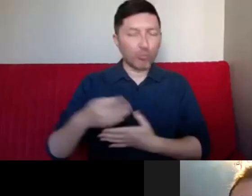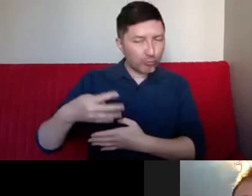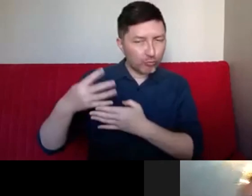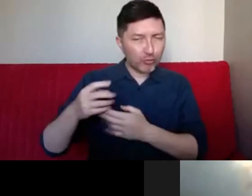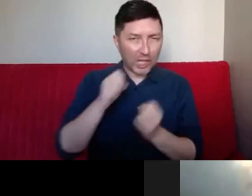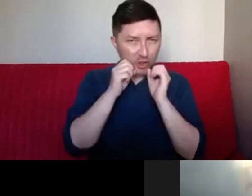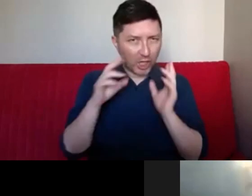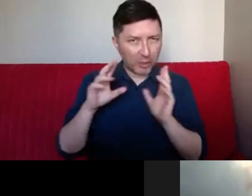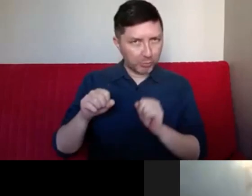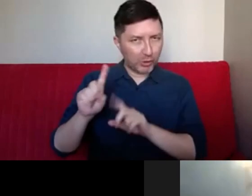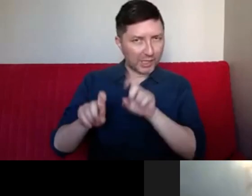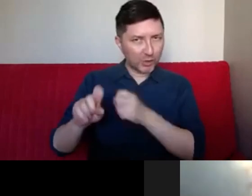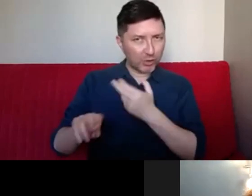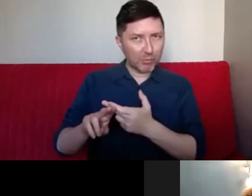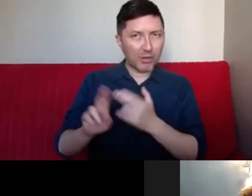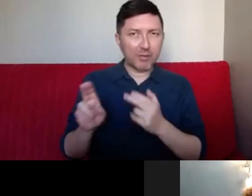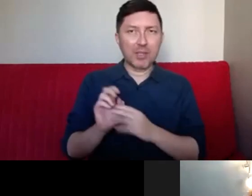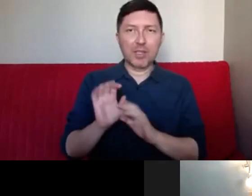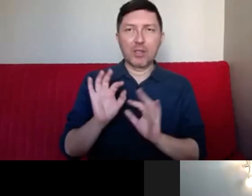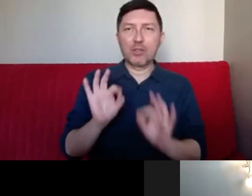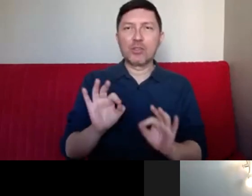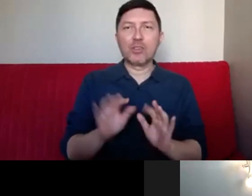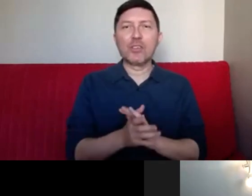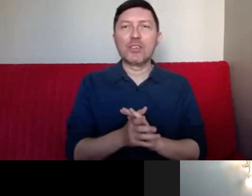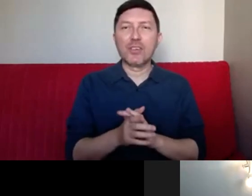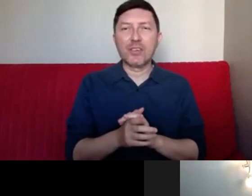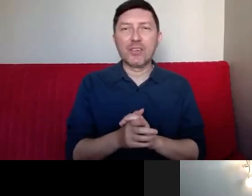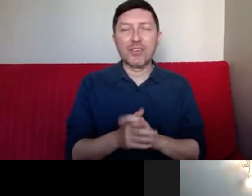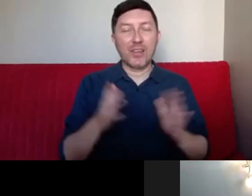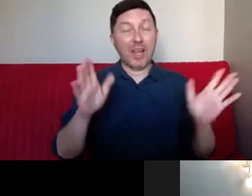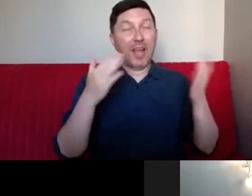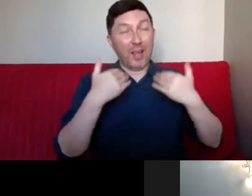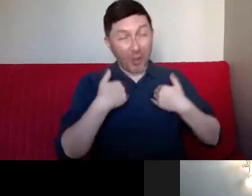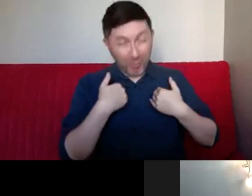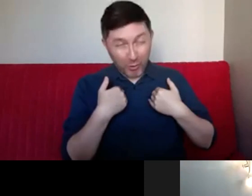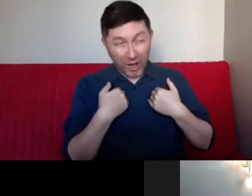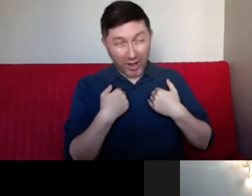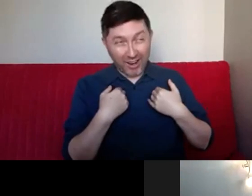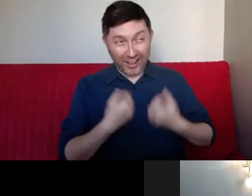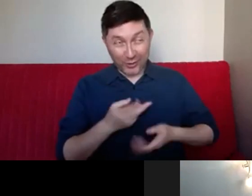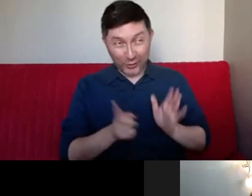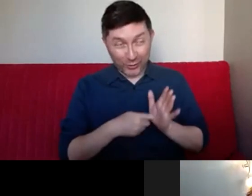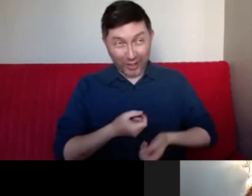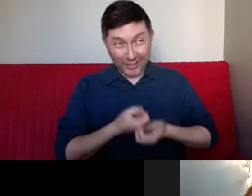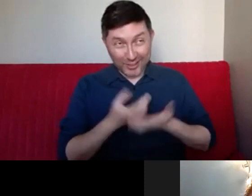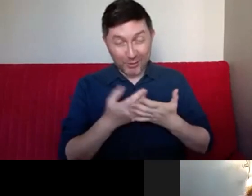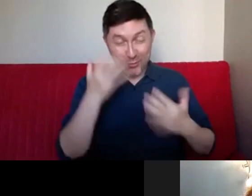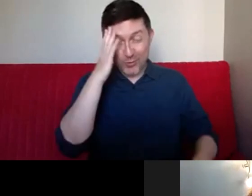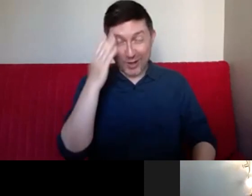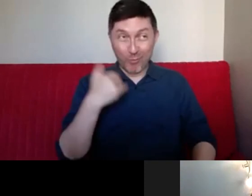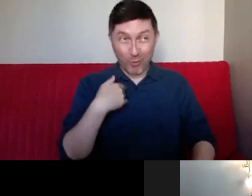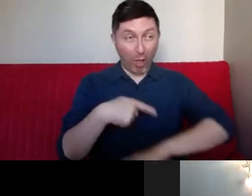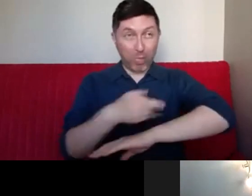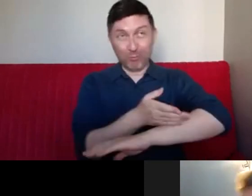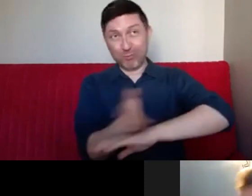up. Alors, point de vue timing et moi, c'est pas ça. Alors, une question, c'est dangereux. The question is... Je